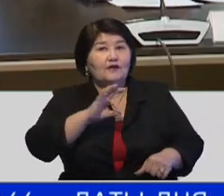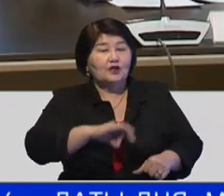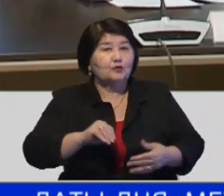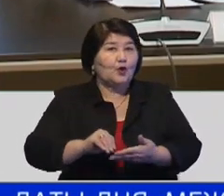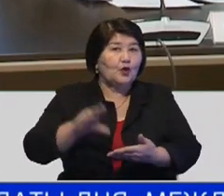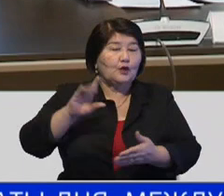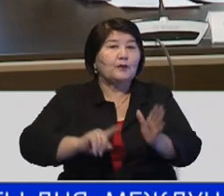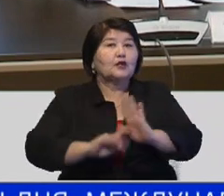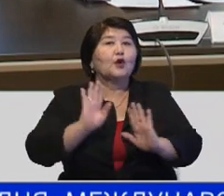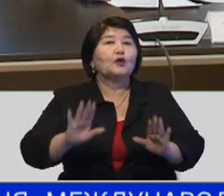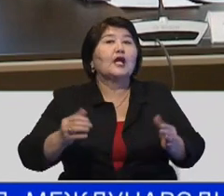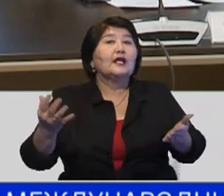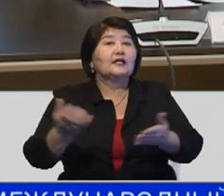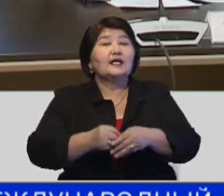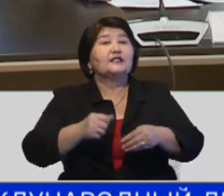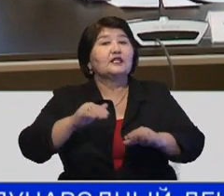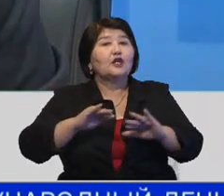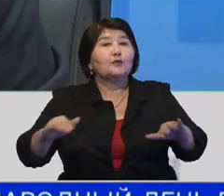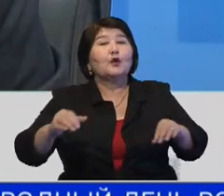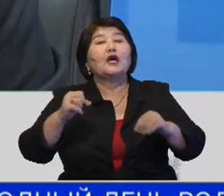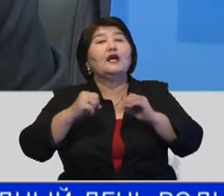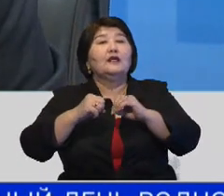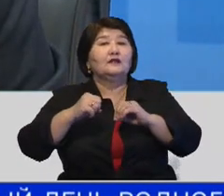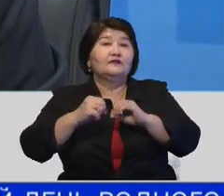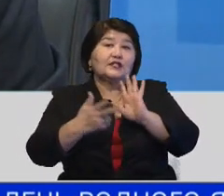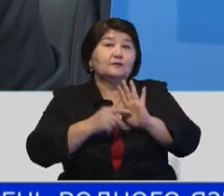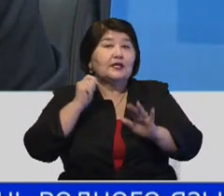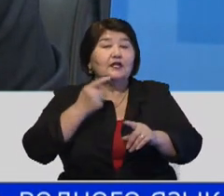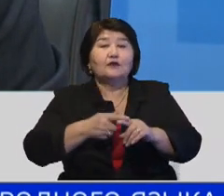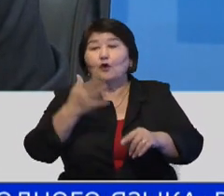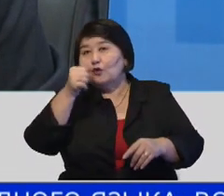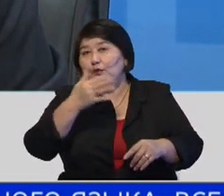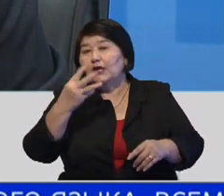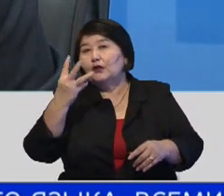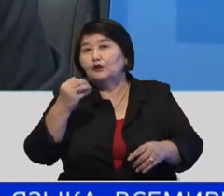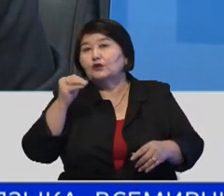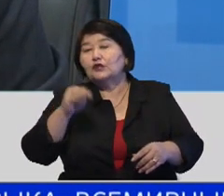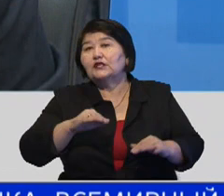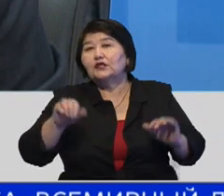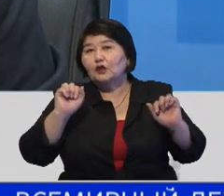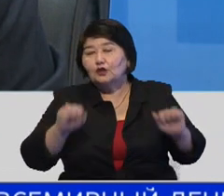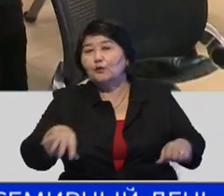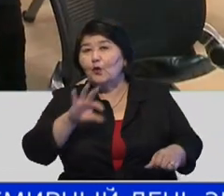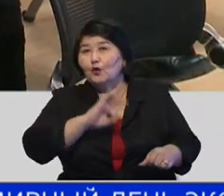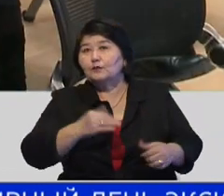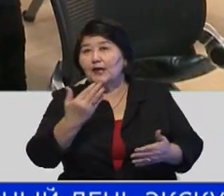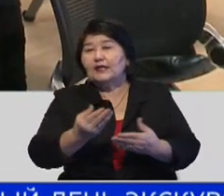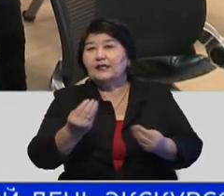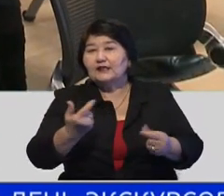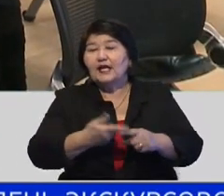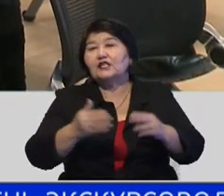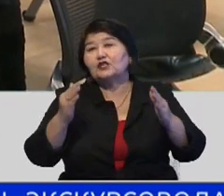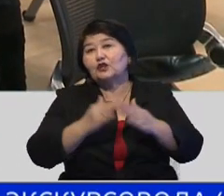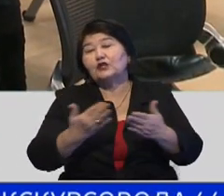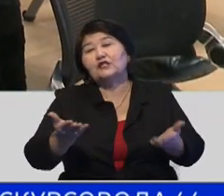накопления наступает только после достижения ребёнком 18 лет в том году свыше 300.000 детей смогут использовать данные средства на